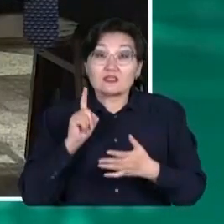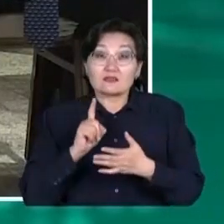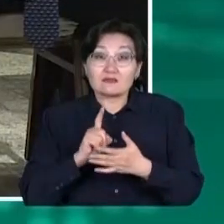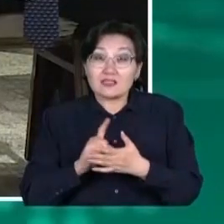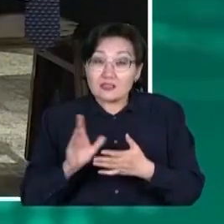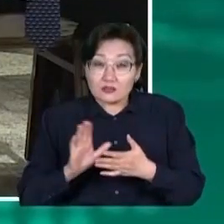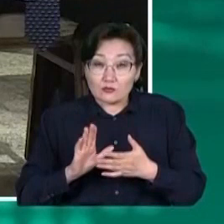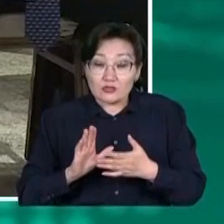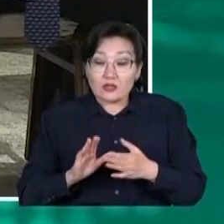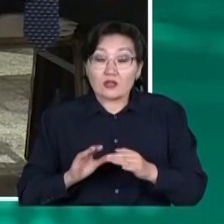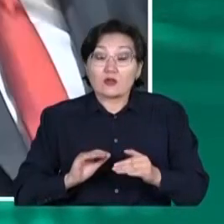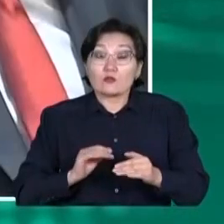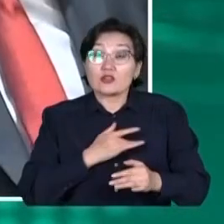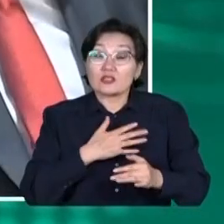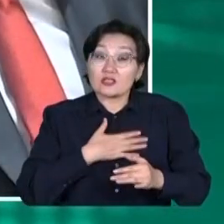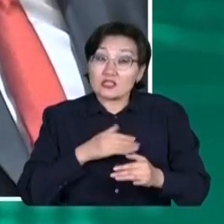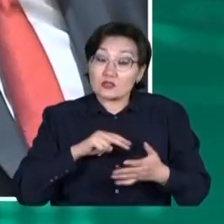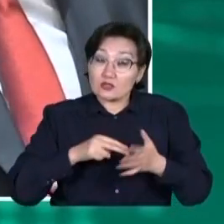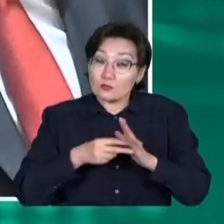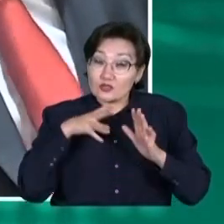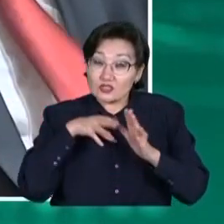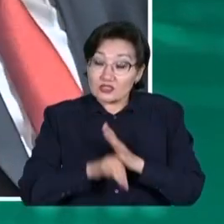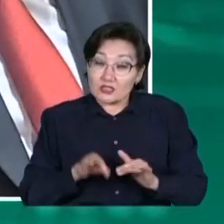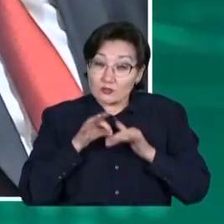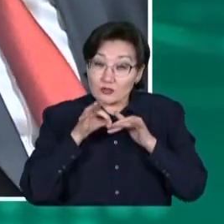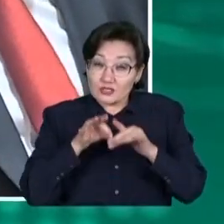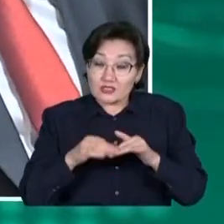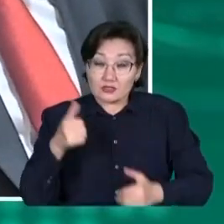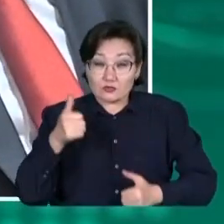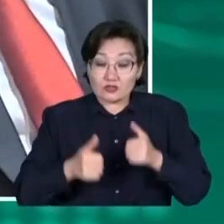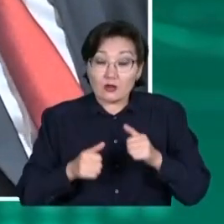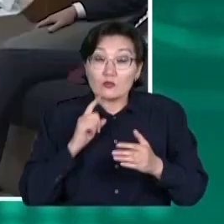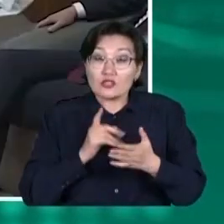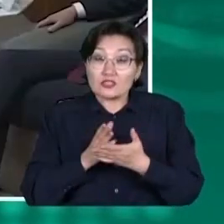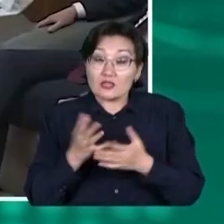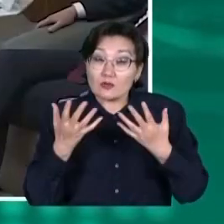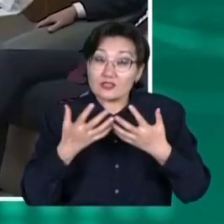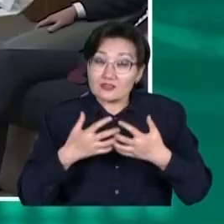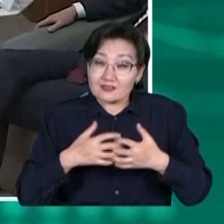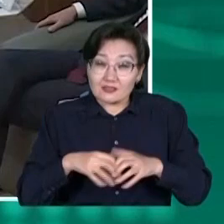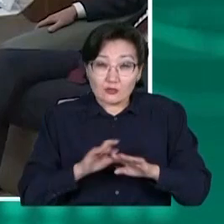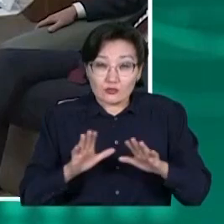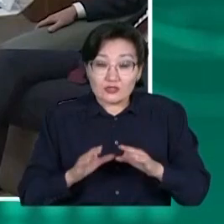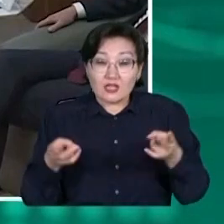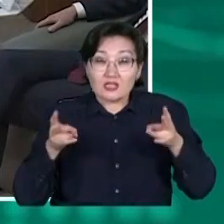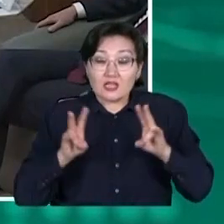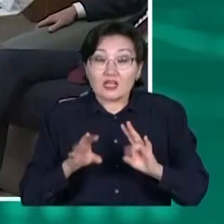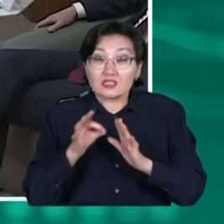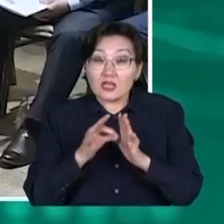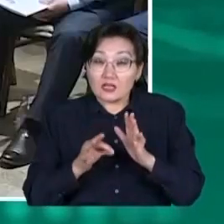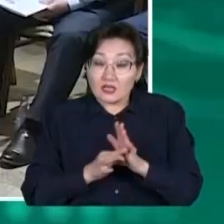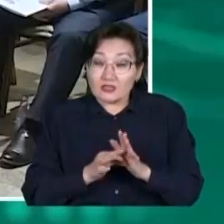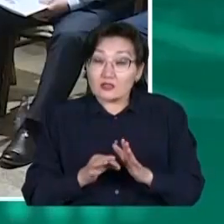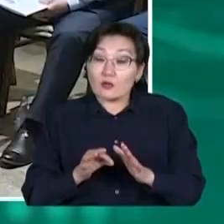екен. Яғни, жекешелендіру жоспарына енгізу жүргізіліп жатқанда бәсекелестік саясатты есепке алмай, қалдық қағидат бойынша